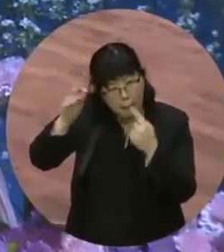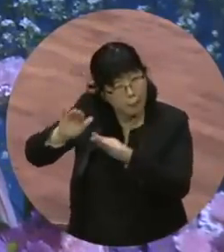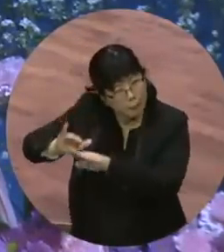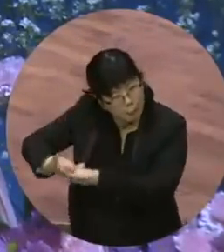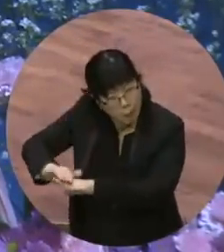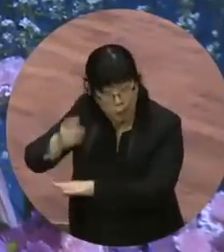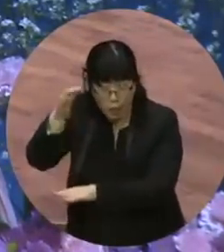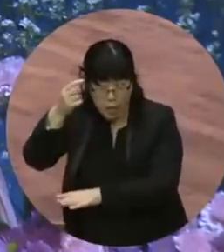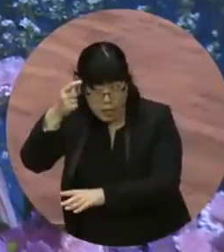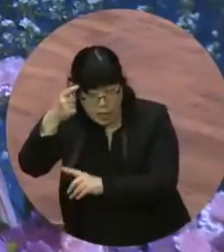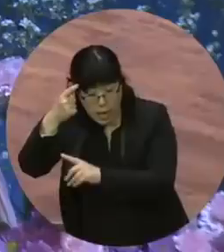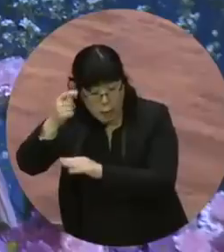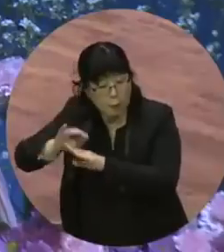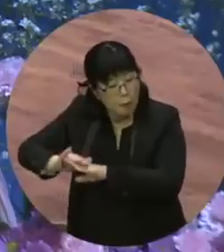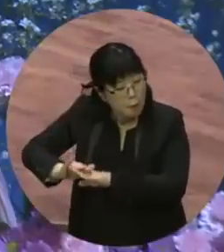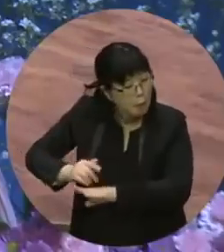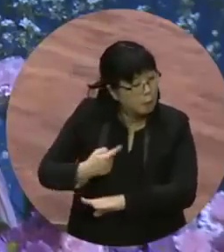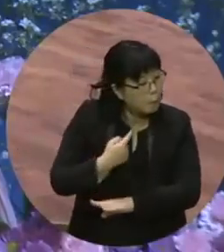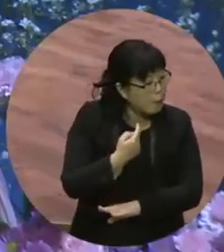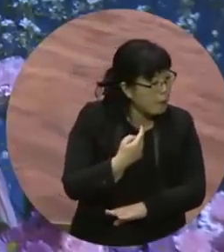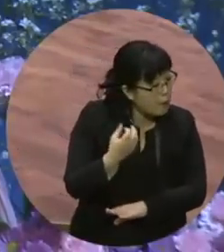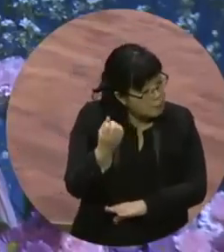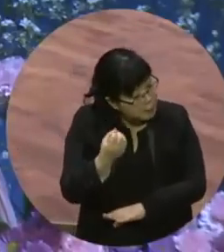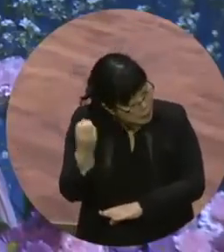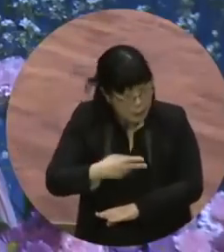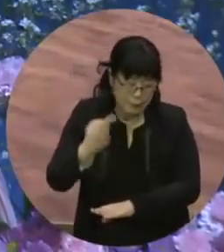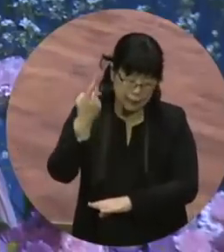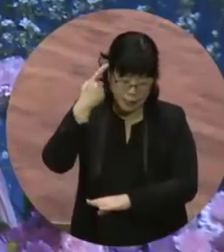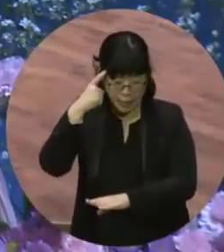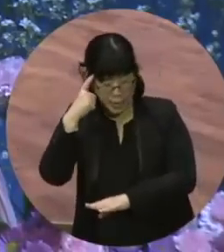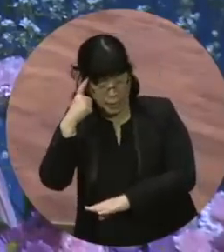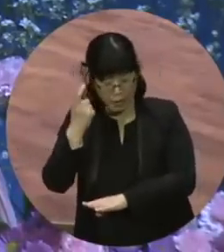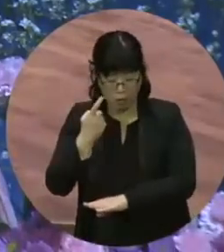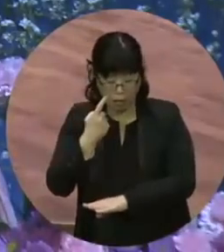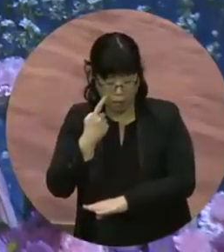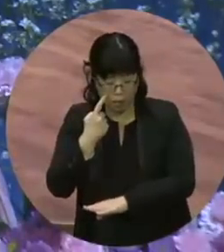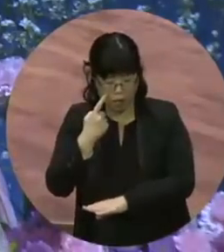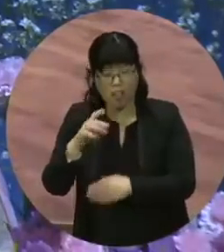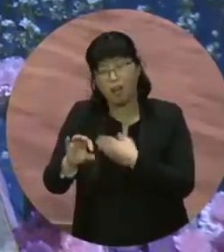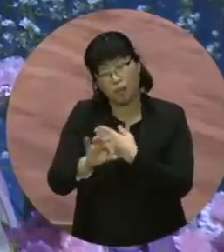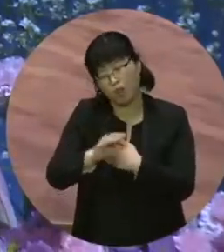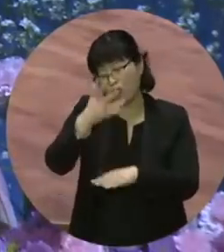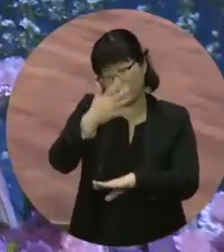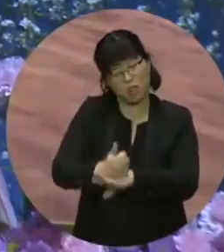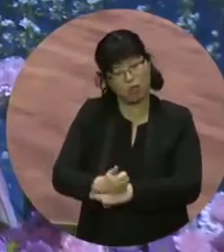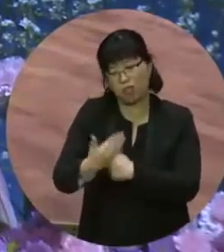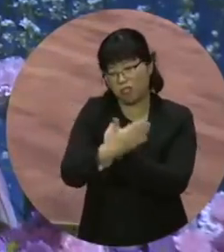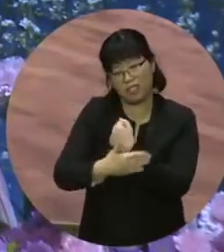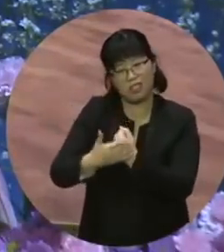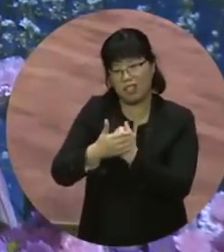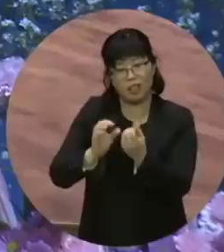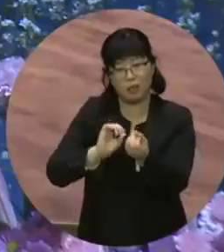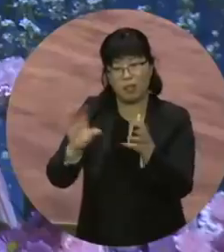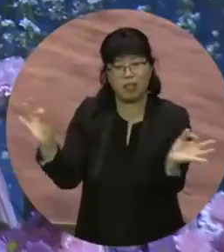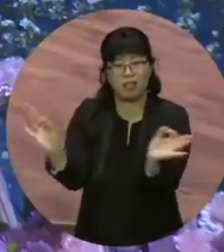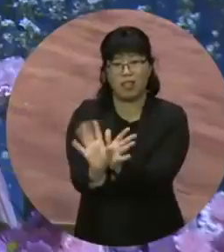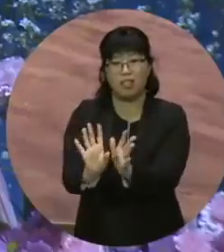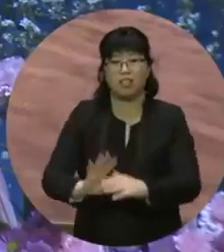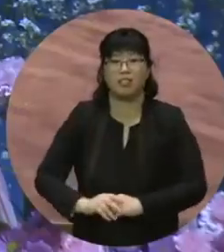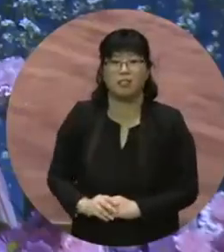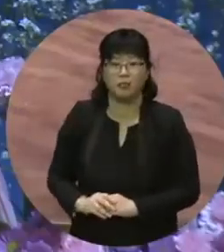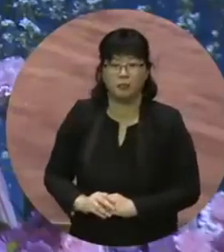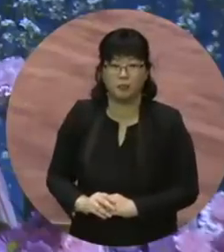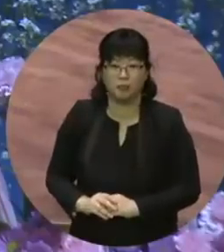한 번도 즉시로 순종한 적이 없어. 그래서요 이렇게 우유단하게 이렇게 막 그냥 생각이 많은